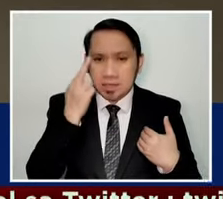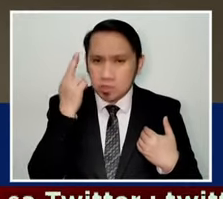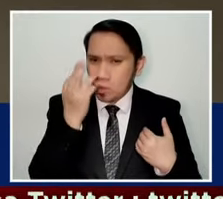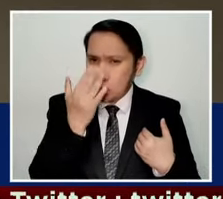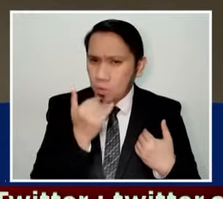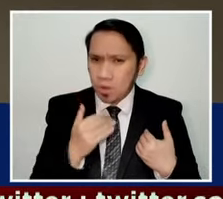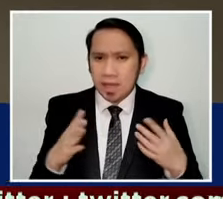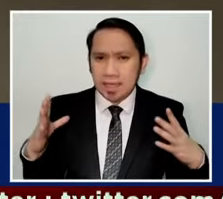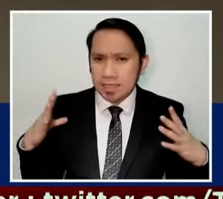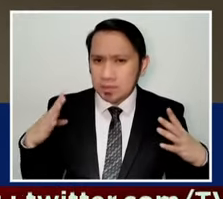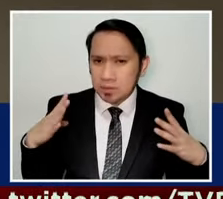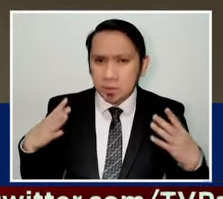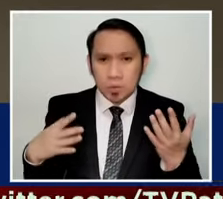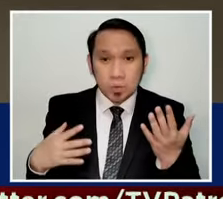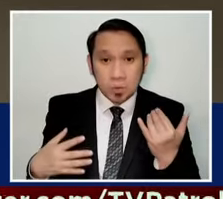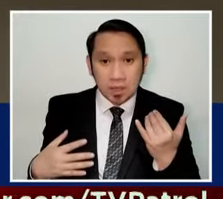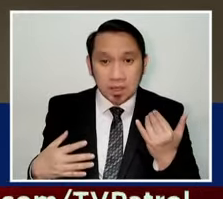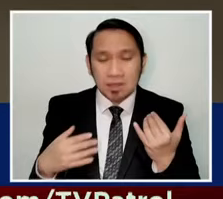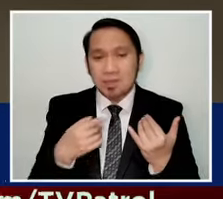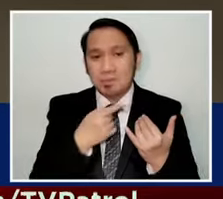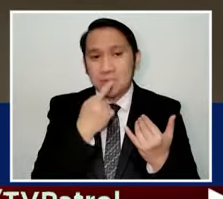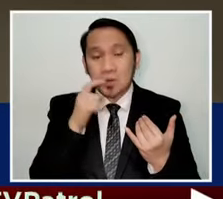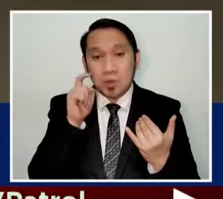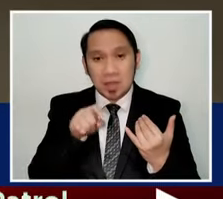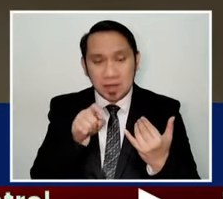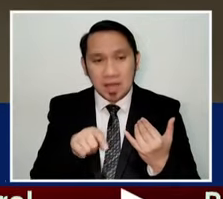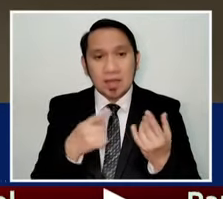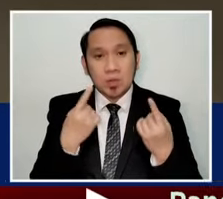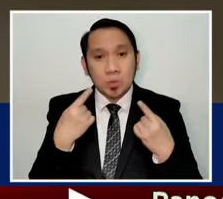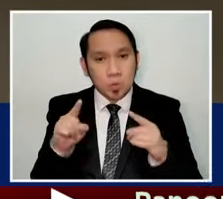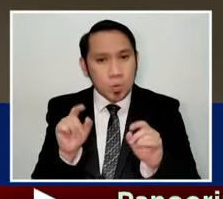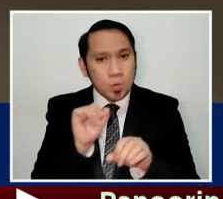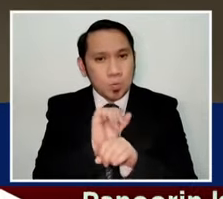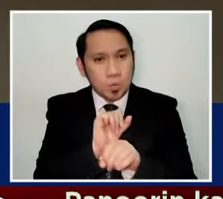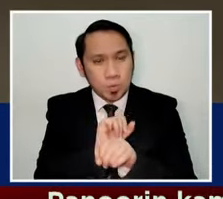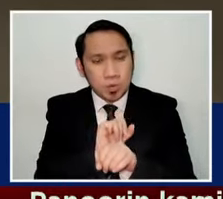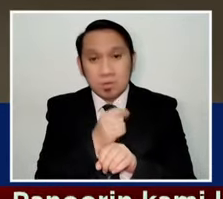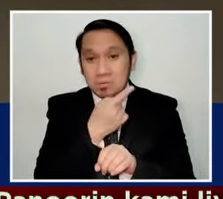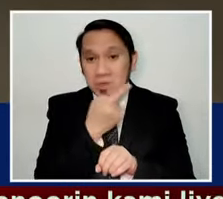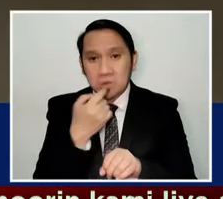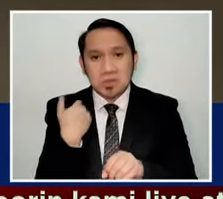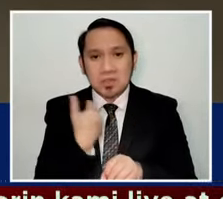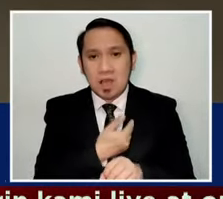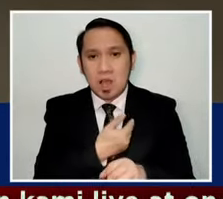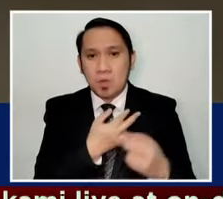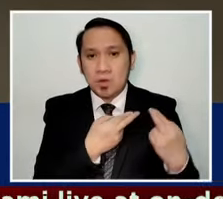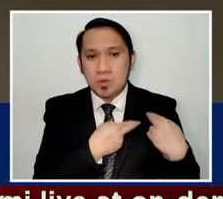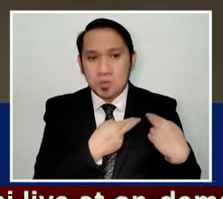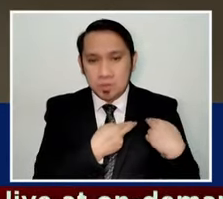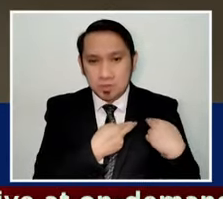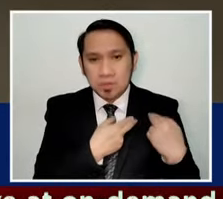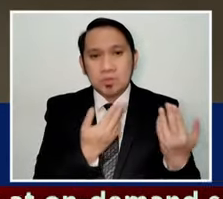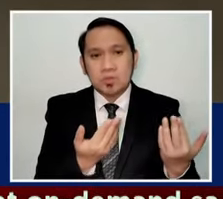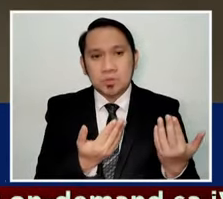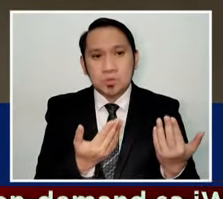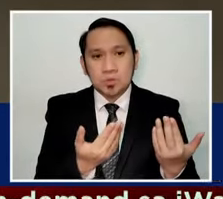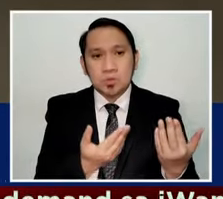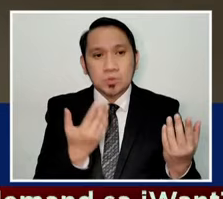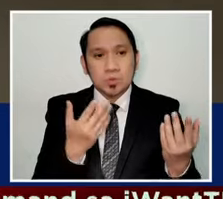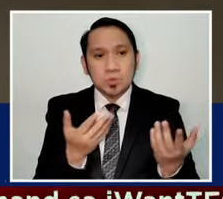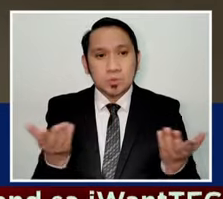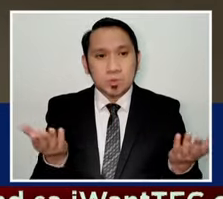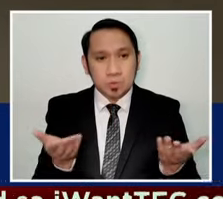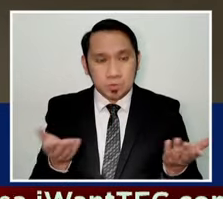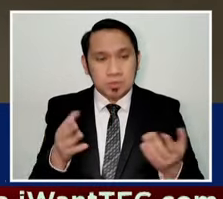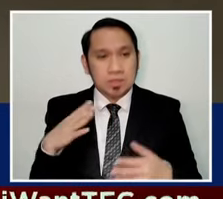Kasi kailangan kasi pumasok kami. Responsibilidad namin sa aming constituents na irepresenta sila dito